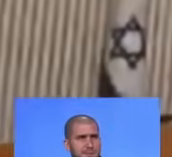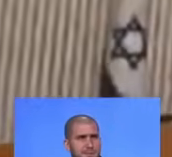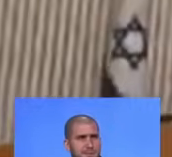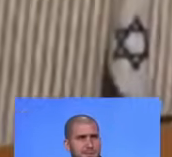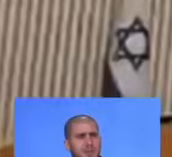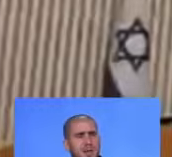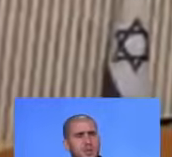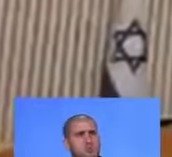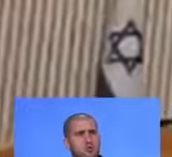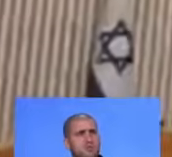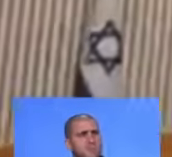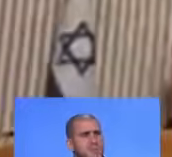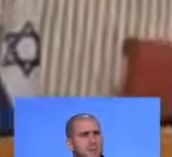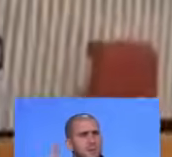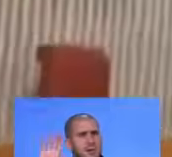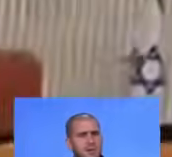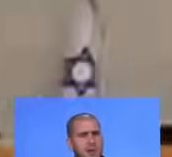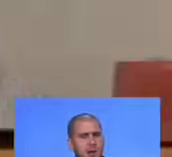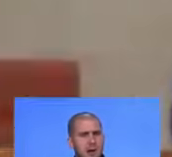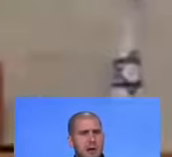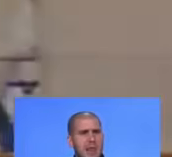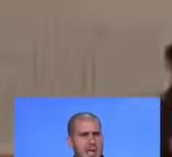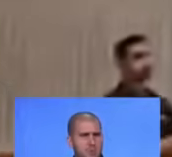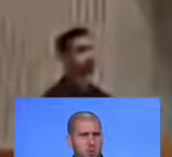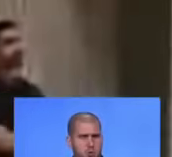אתם יושבים שם גבוה עם דימות